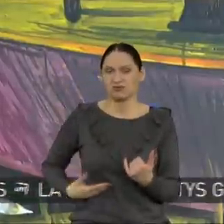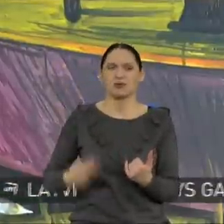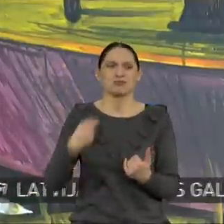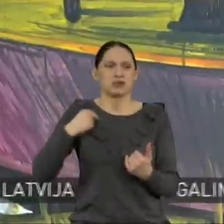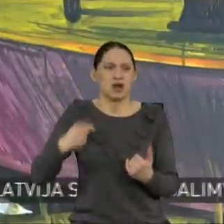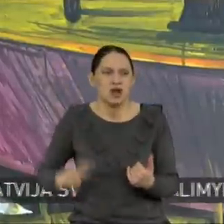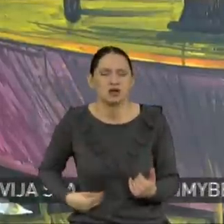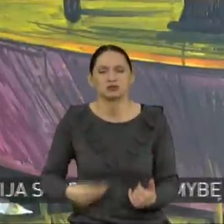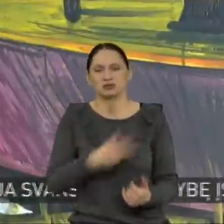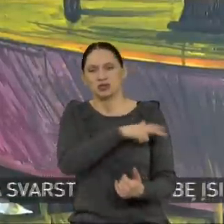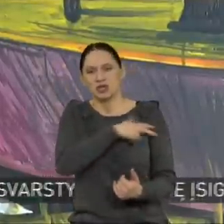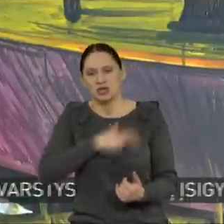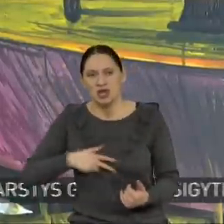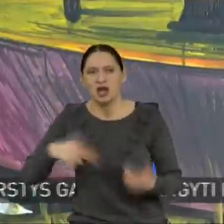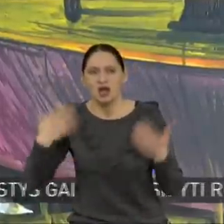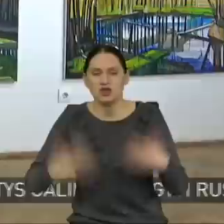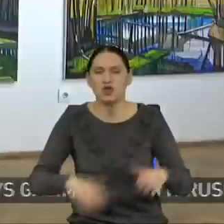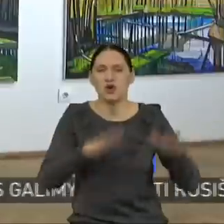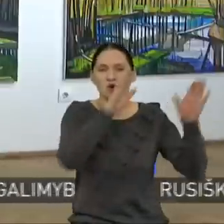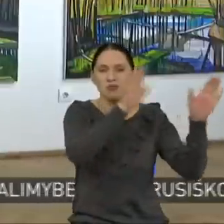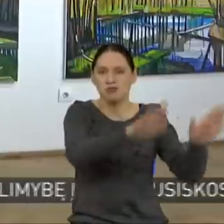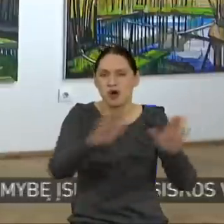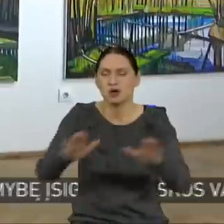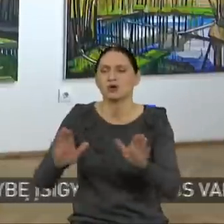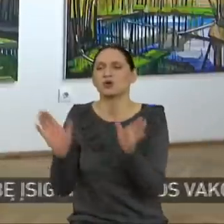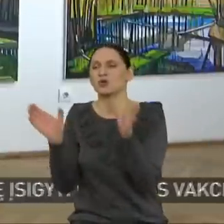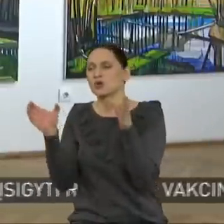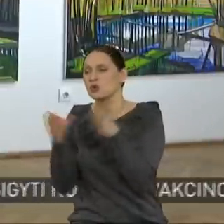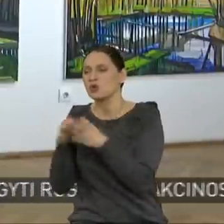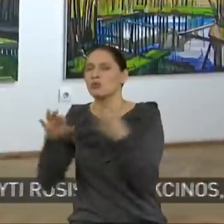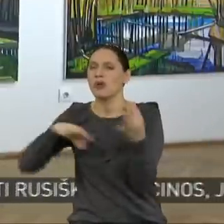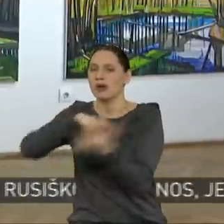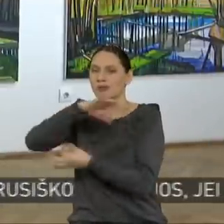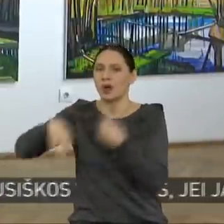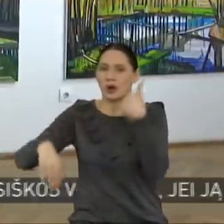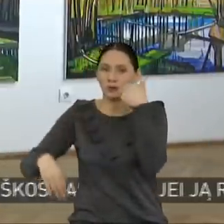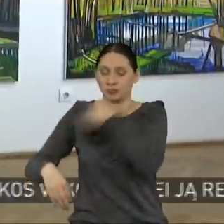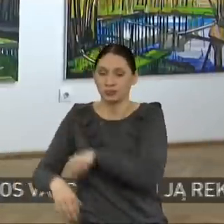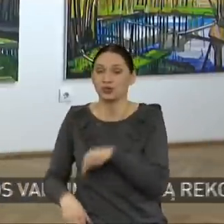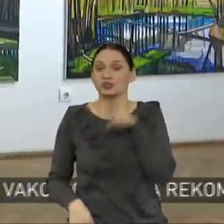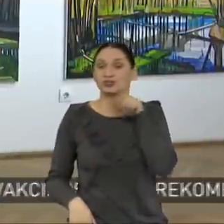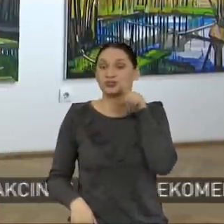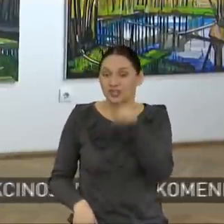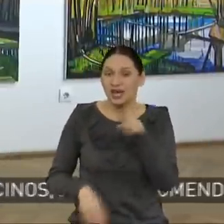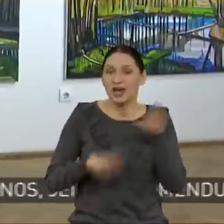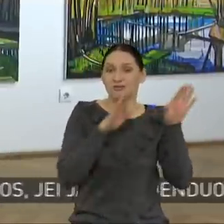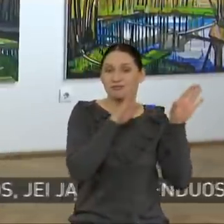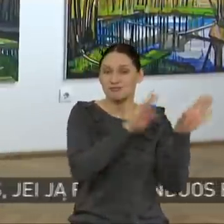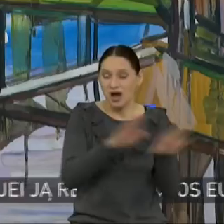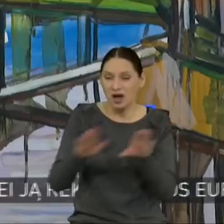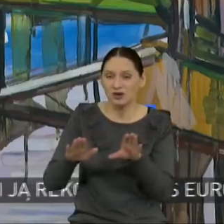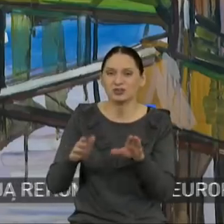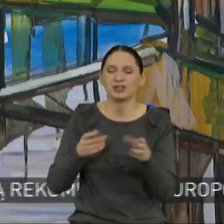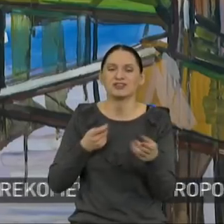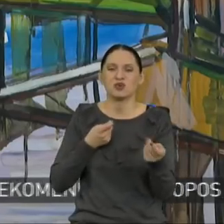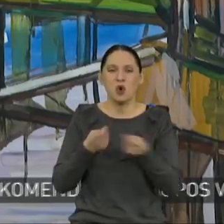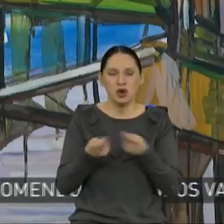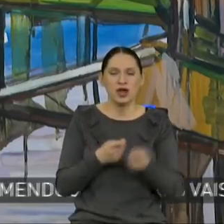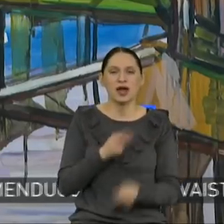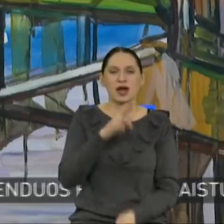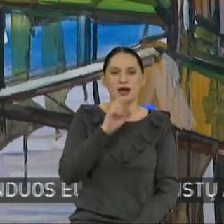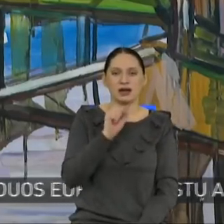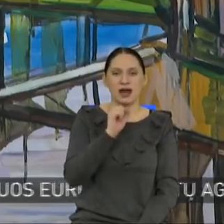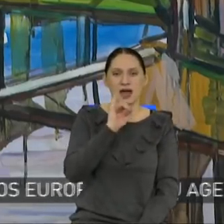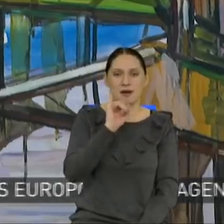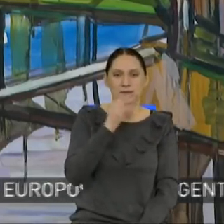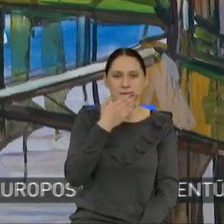ir Danijoje. Dalyvavo dešimtyse grupinių projektų. Šią parodą kuravusi Raminta Jurėnaitė sako, Mykolė